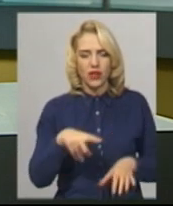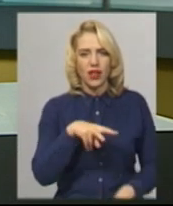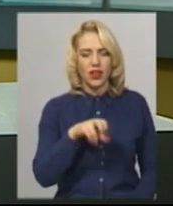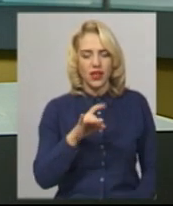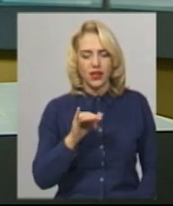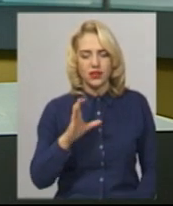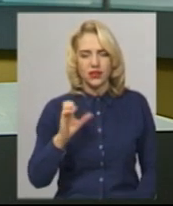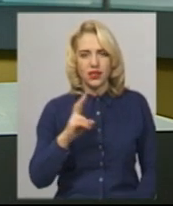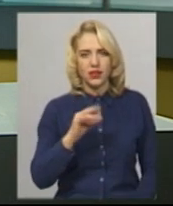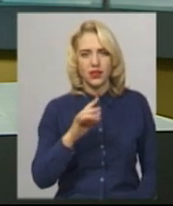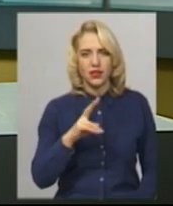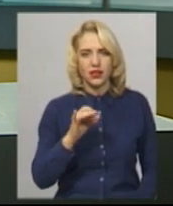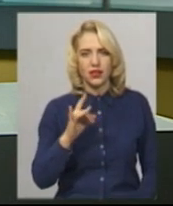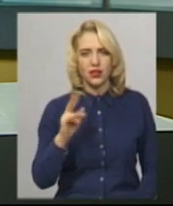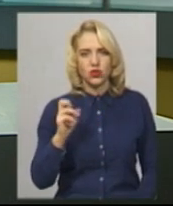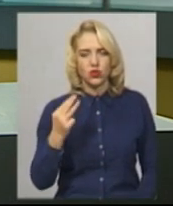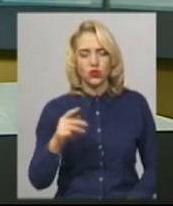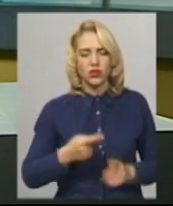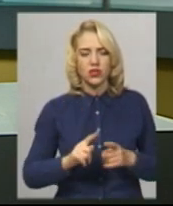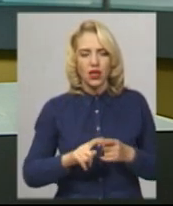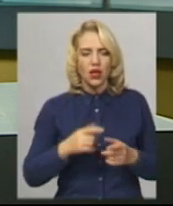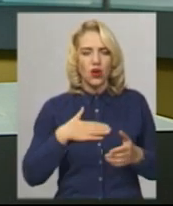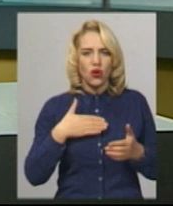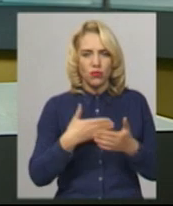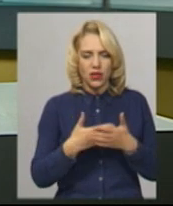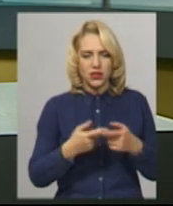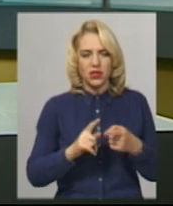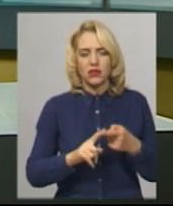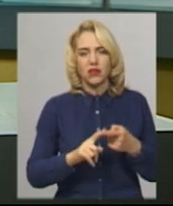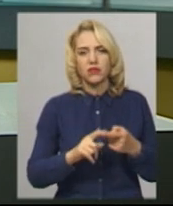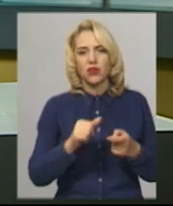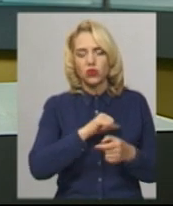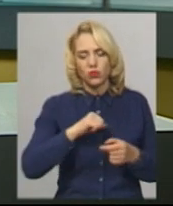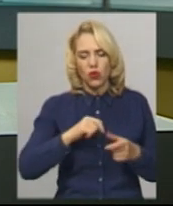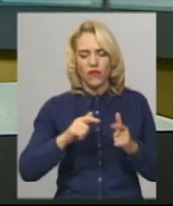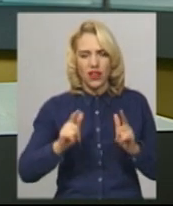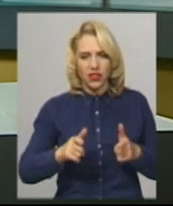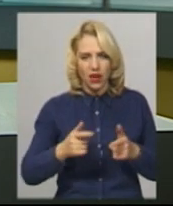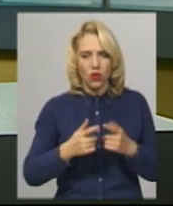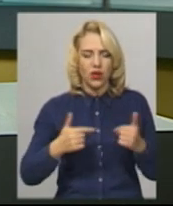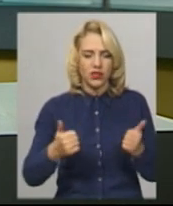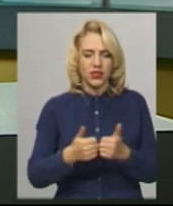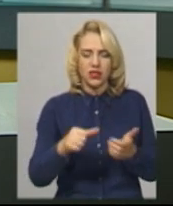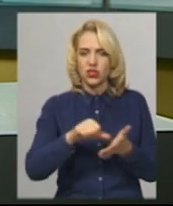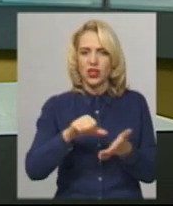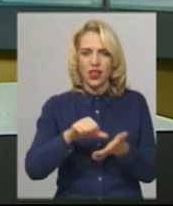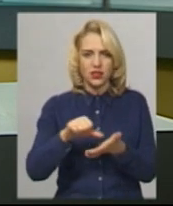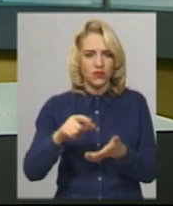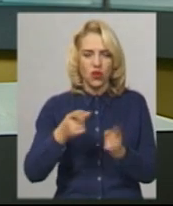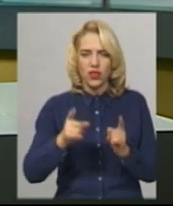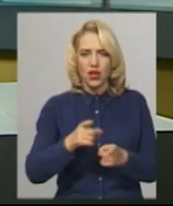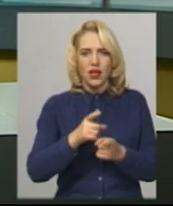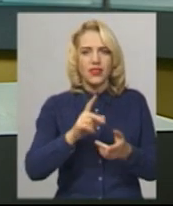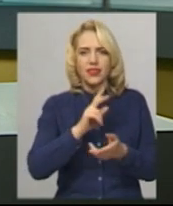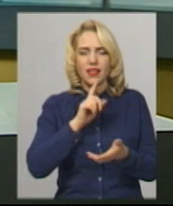слів, УТОС – громадська добровільна організація і членство в ній не обов'язкове. Реальна кількість незрячих та слабозорих на Хмельниччині чи не